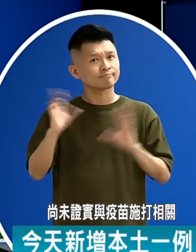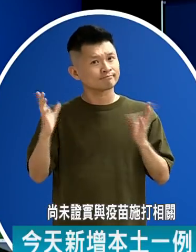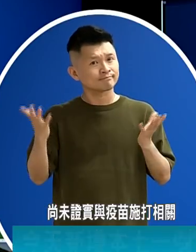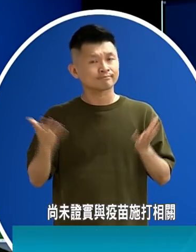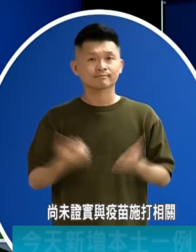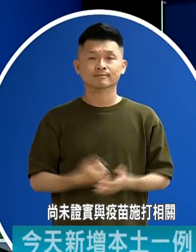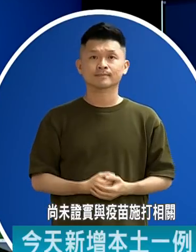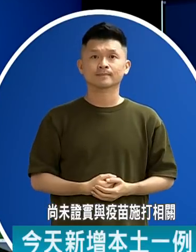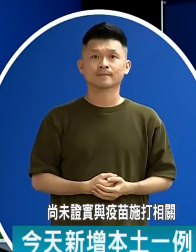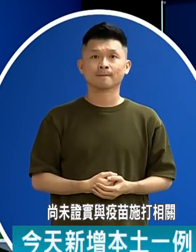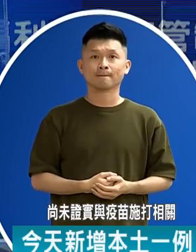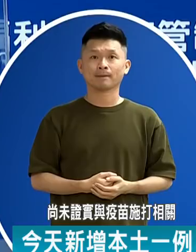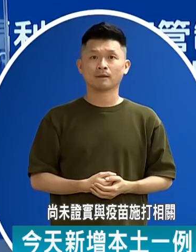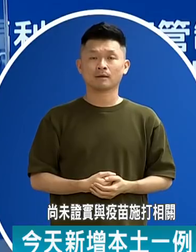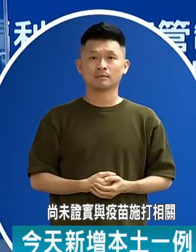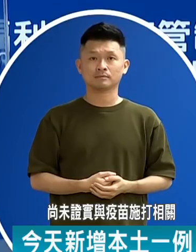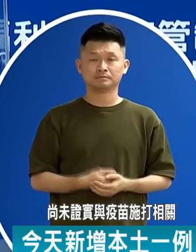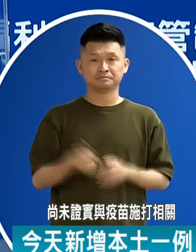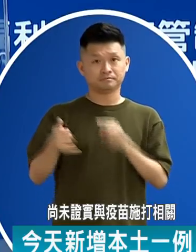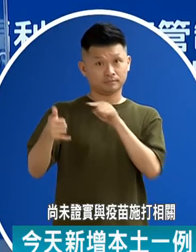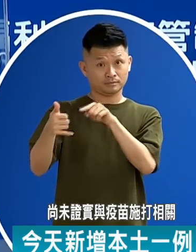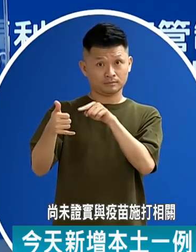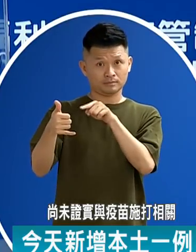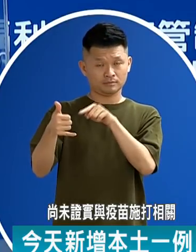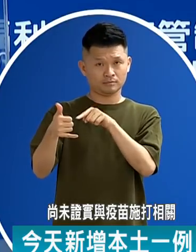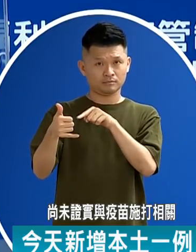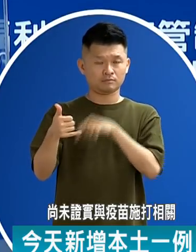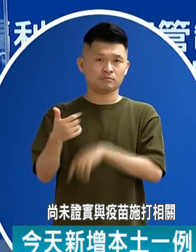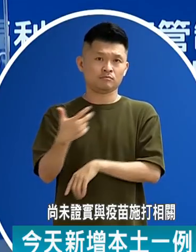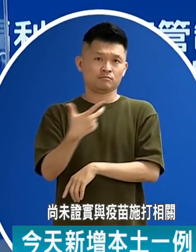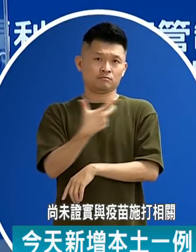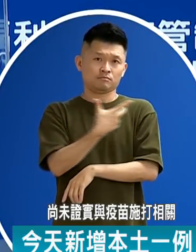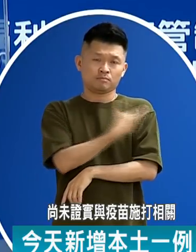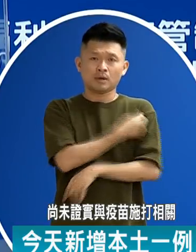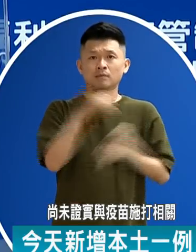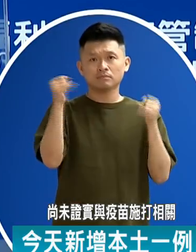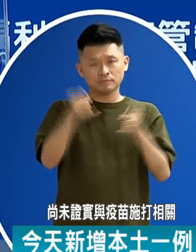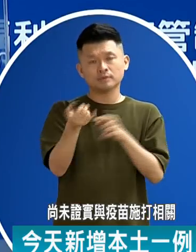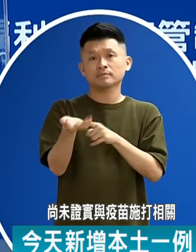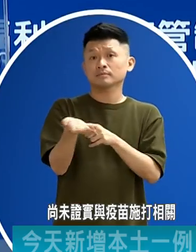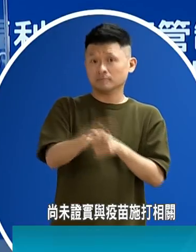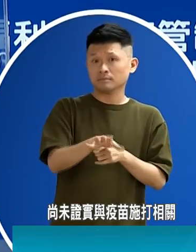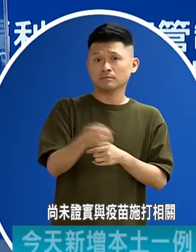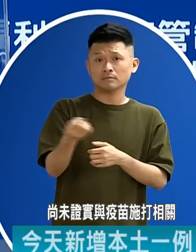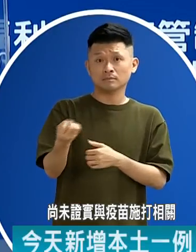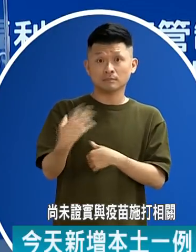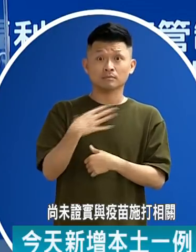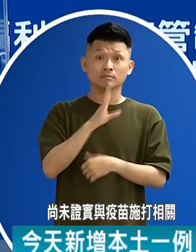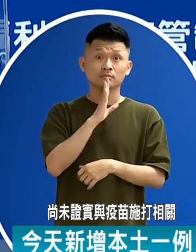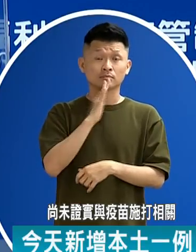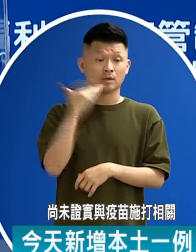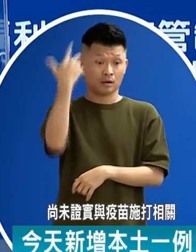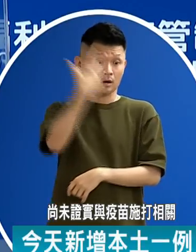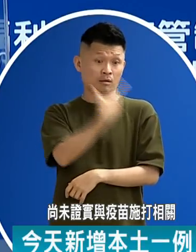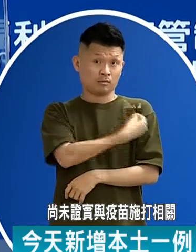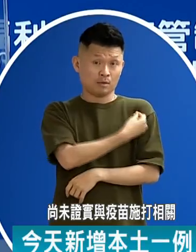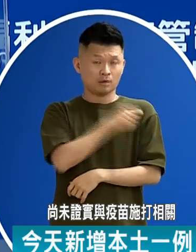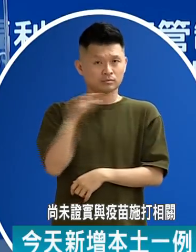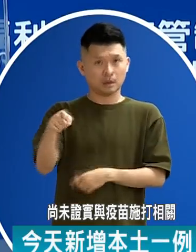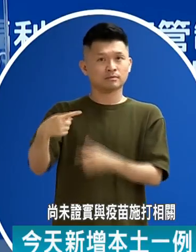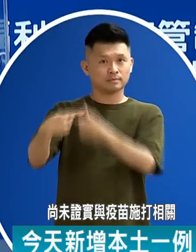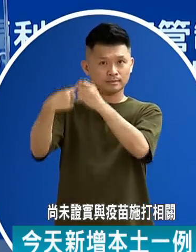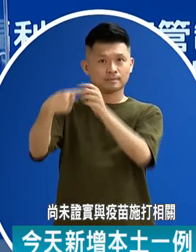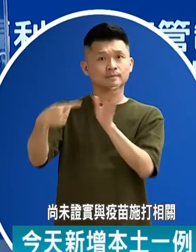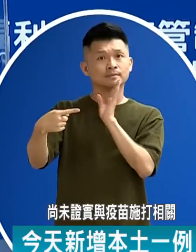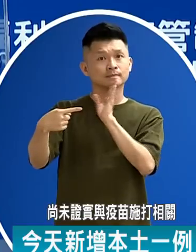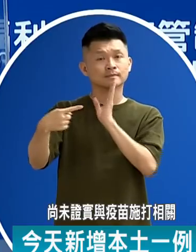谢。 好，这一位当然是不良事件的死亡通报。好，在这个高端疫苗当然是第一位，到